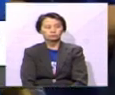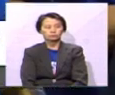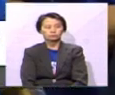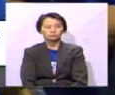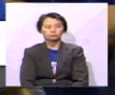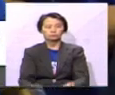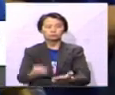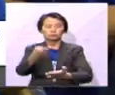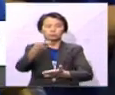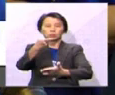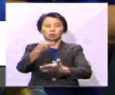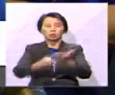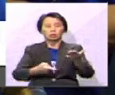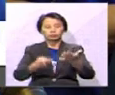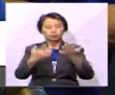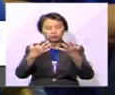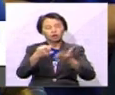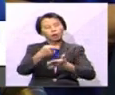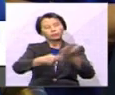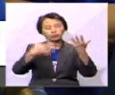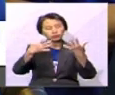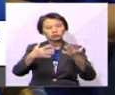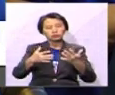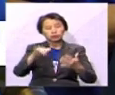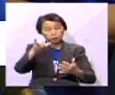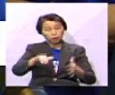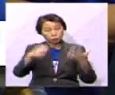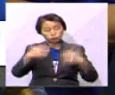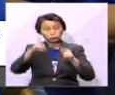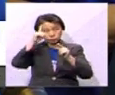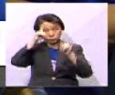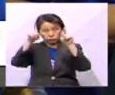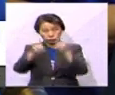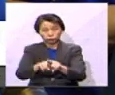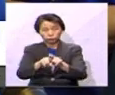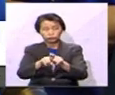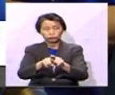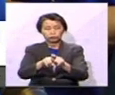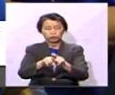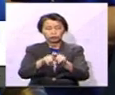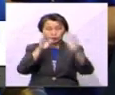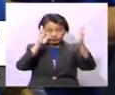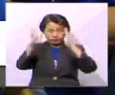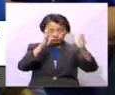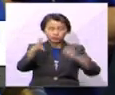Apa yang telah dipersetujui antara Malaysia dengan Singapura